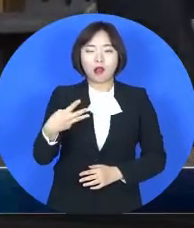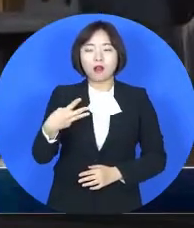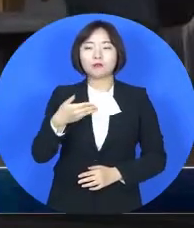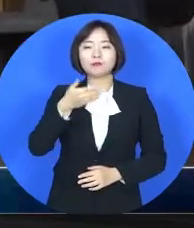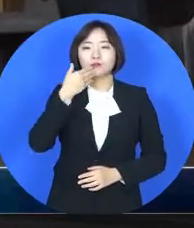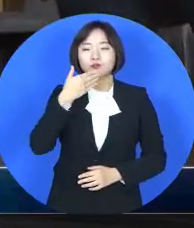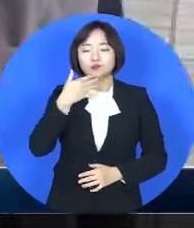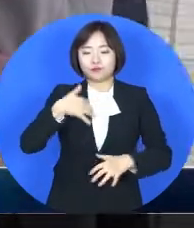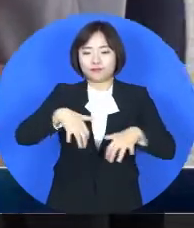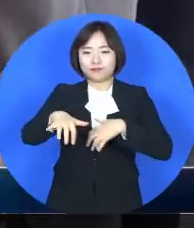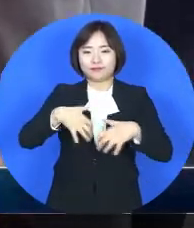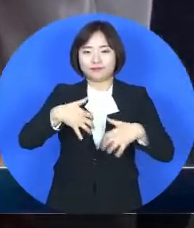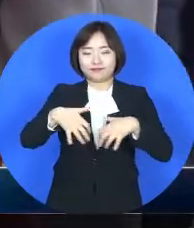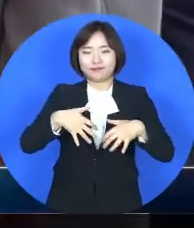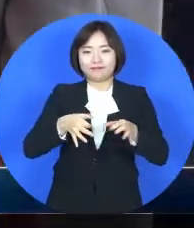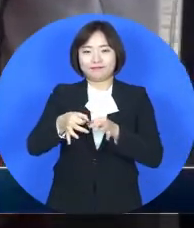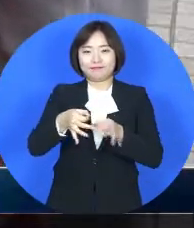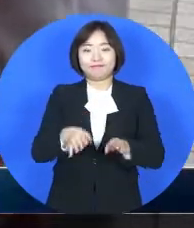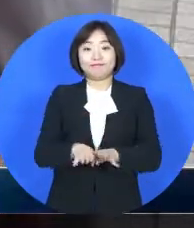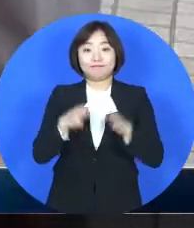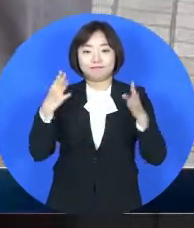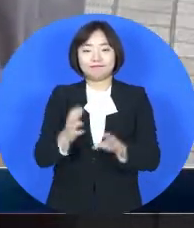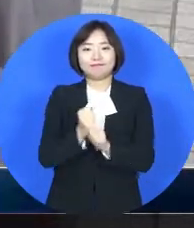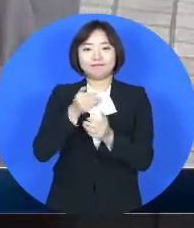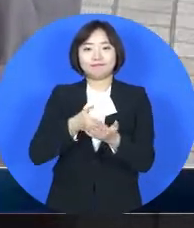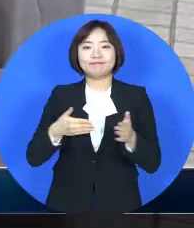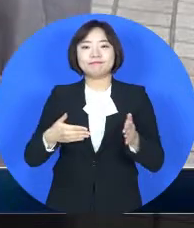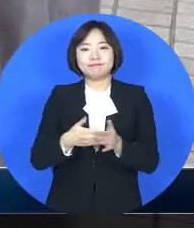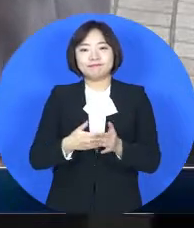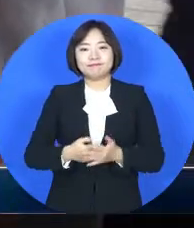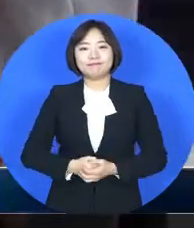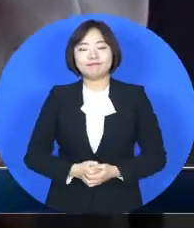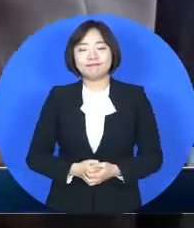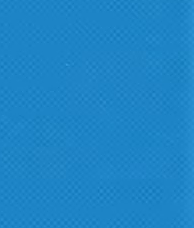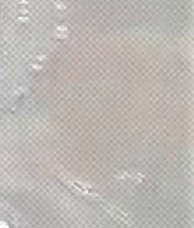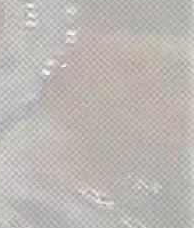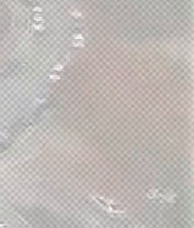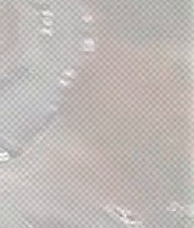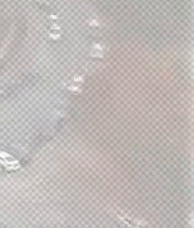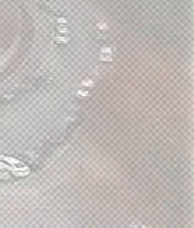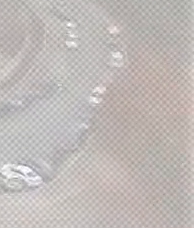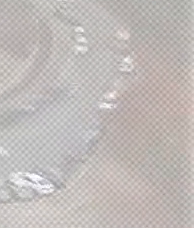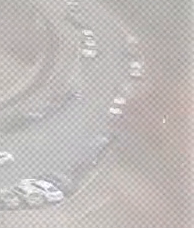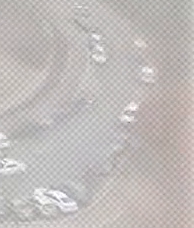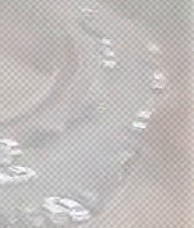로컬푸드 직거래 행사가 열렸습니다. 이상 주요 뉴스입니다.